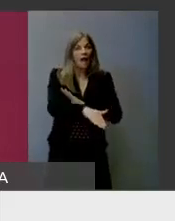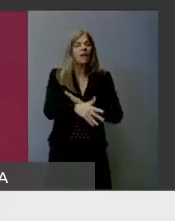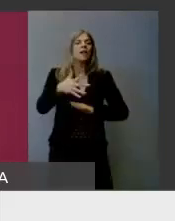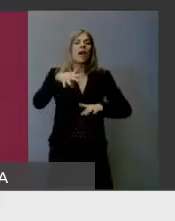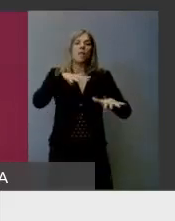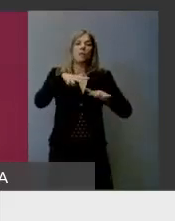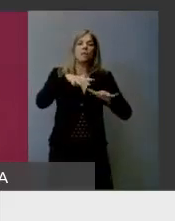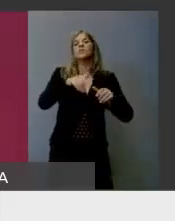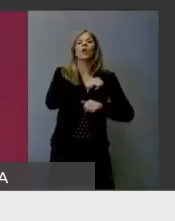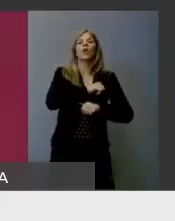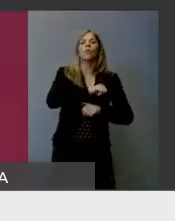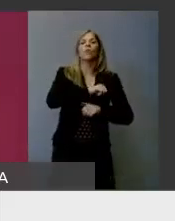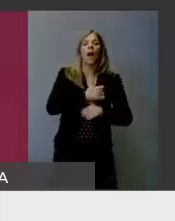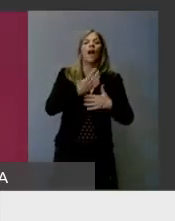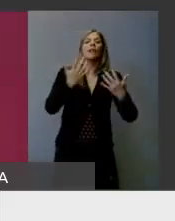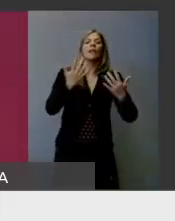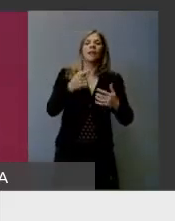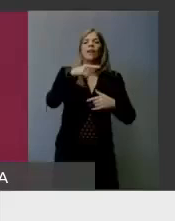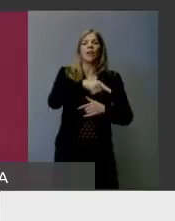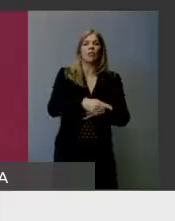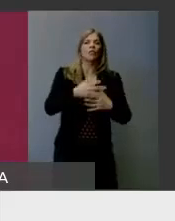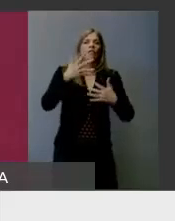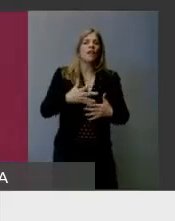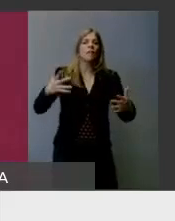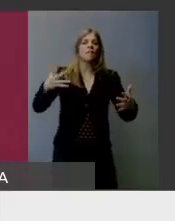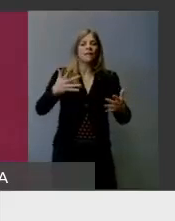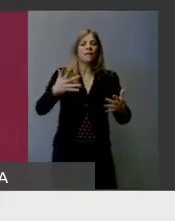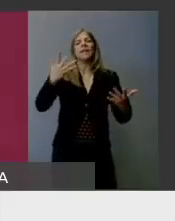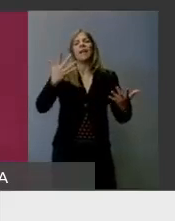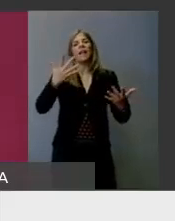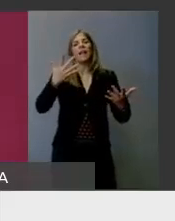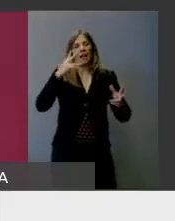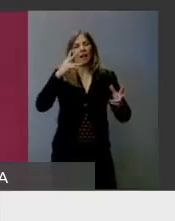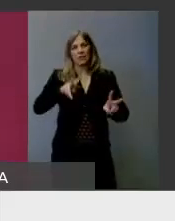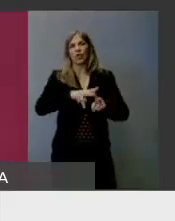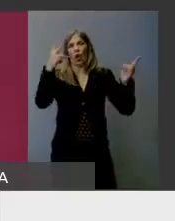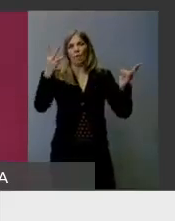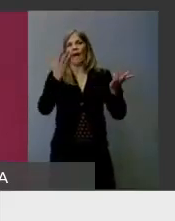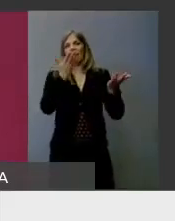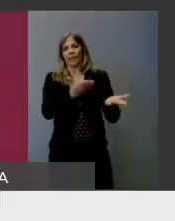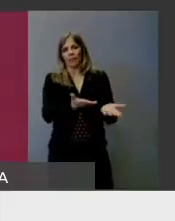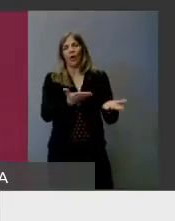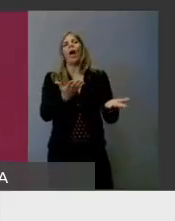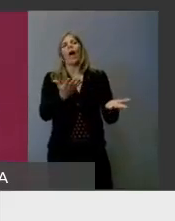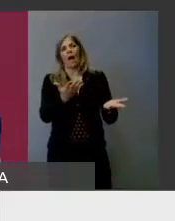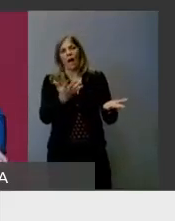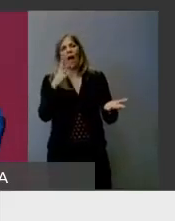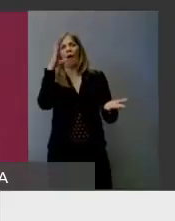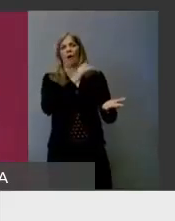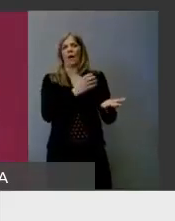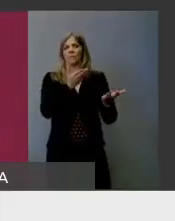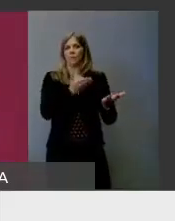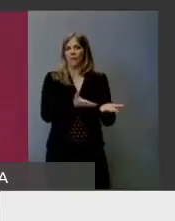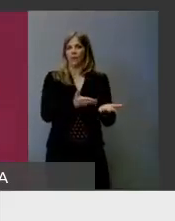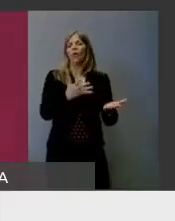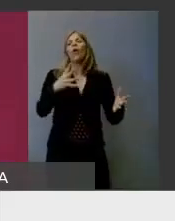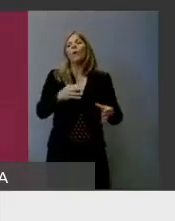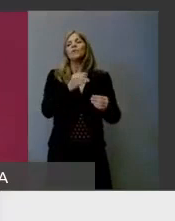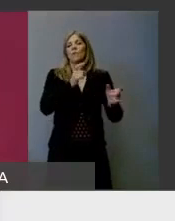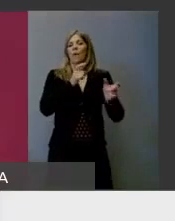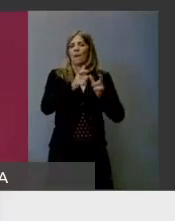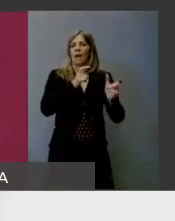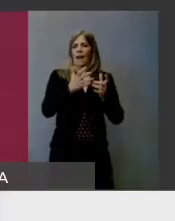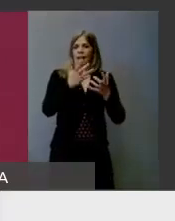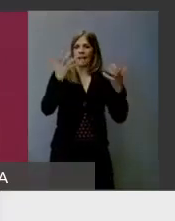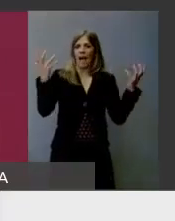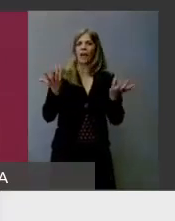come si suol dire, la testa fuori dal guscio della tartaruga è uscita e quindi si inizia a parlare. Io direi che ci